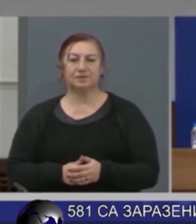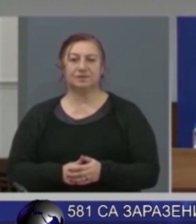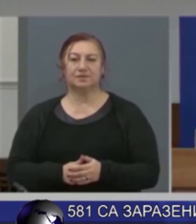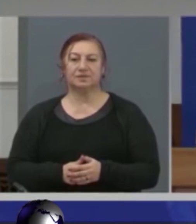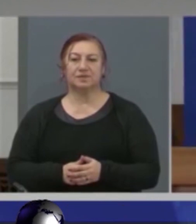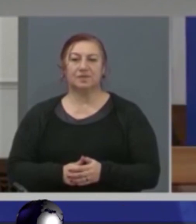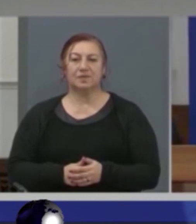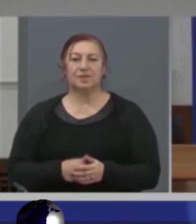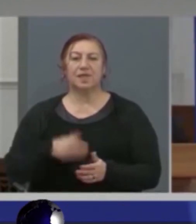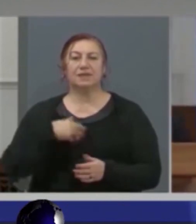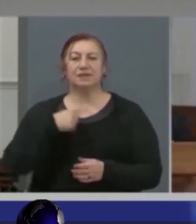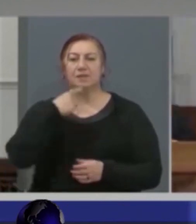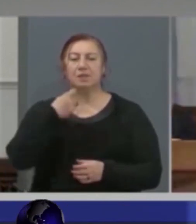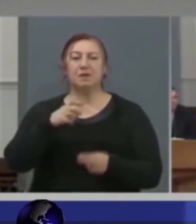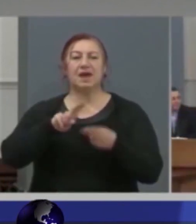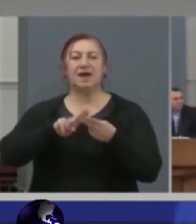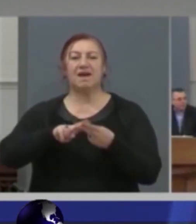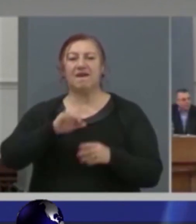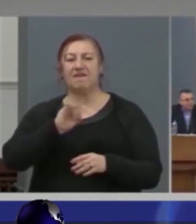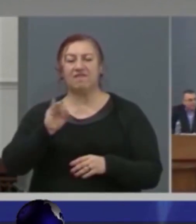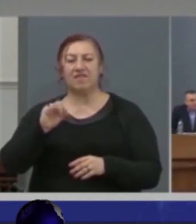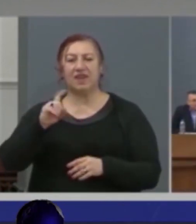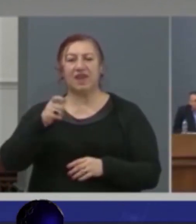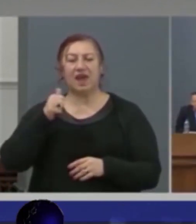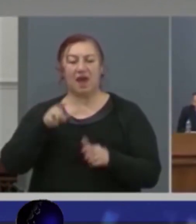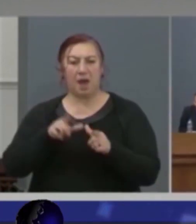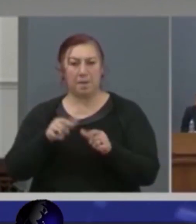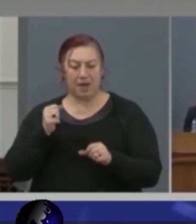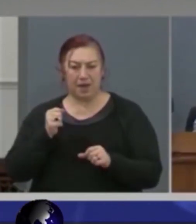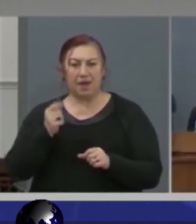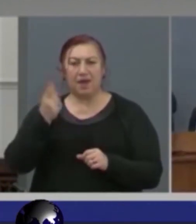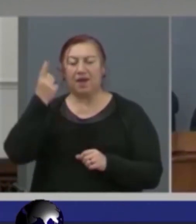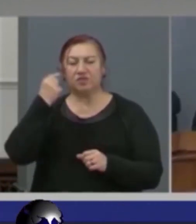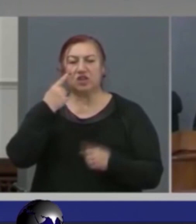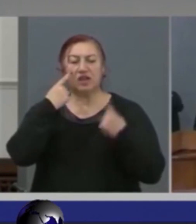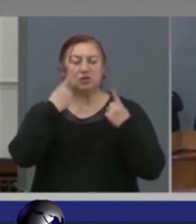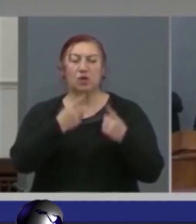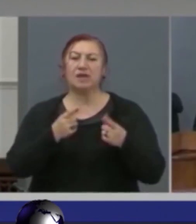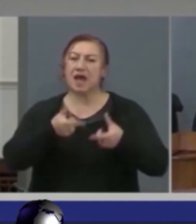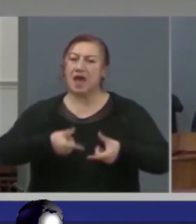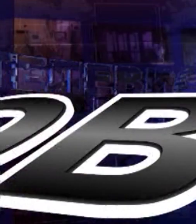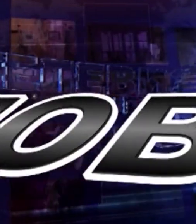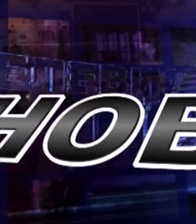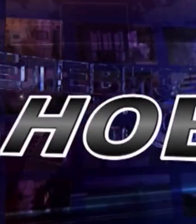настанени 213 души с коронавирус. От тях 21 са в интензивните структури.